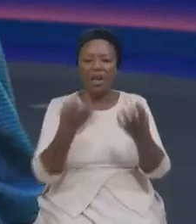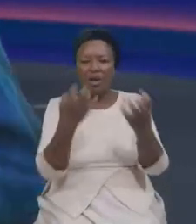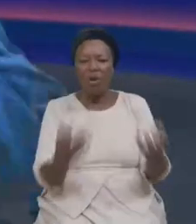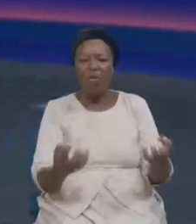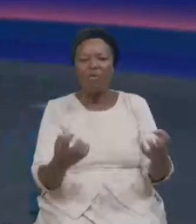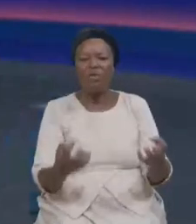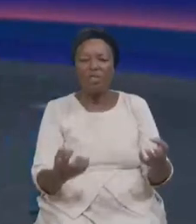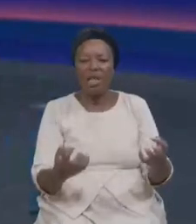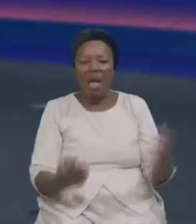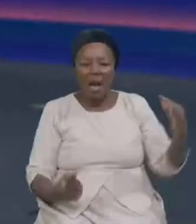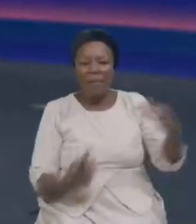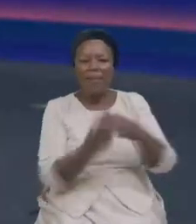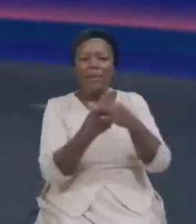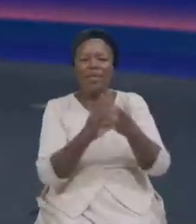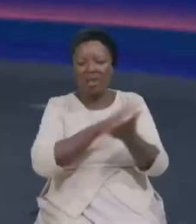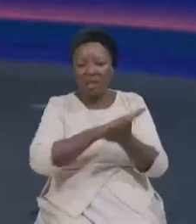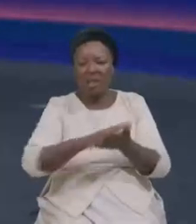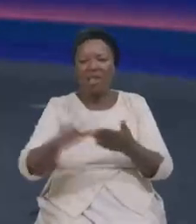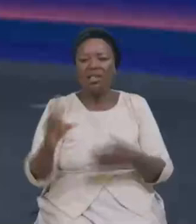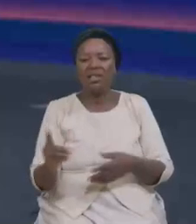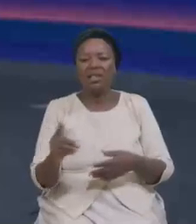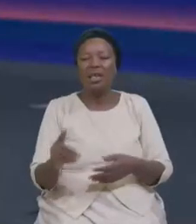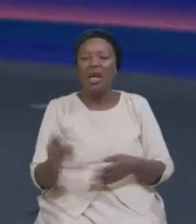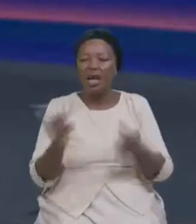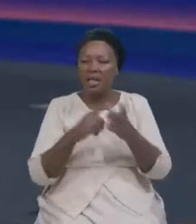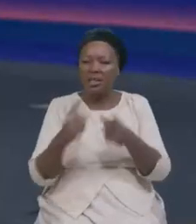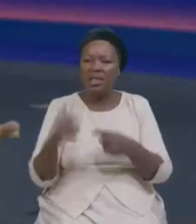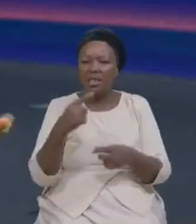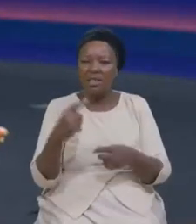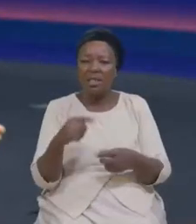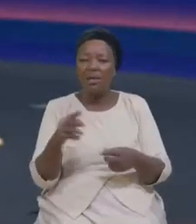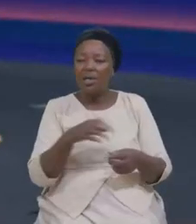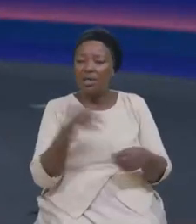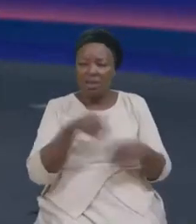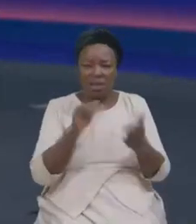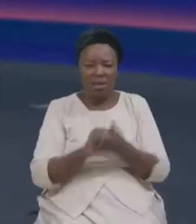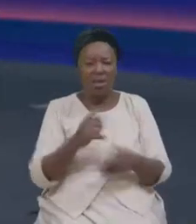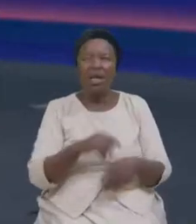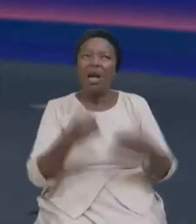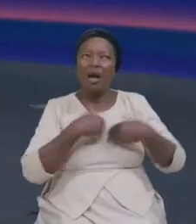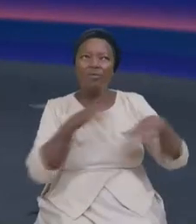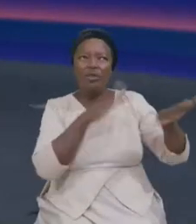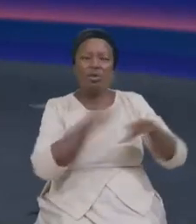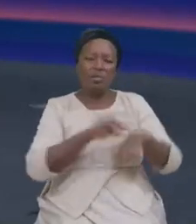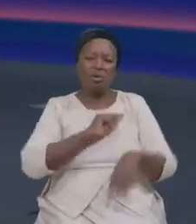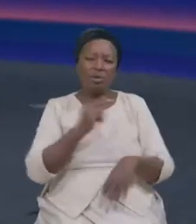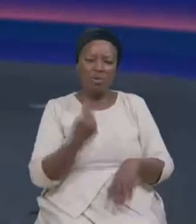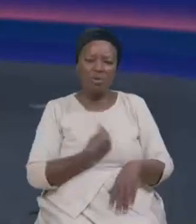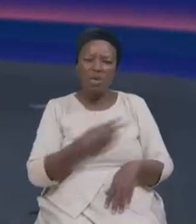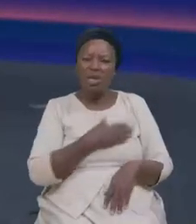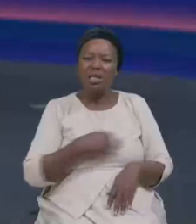purifiée. Ce monsieur est venu au Seigneur, il a dit, « Oh Seigneur, aie pitié de nous. » Il voulait la purification, il